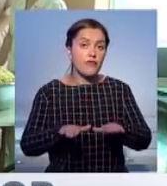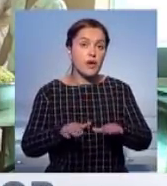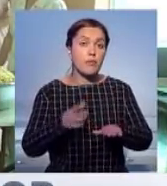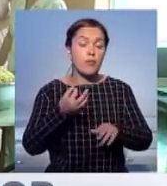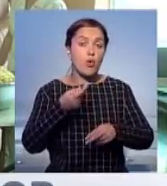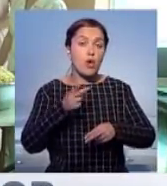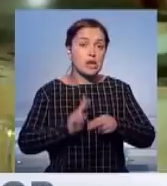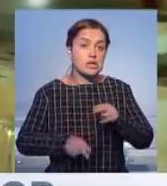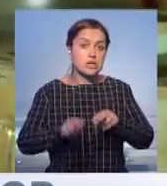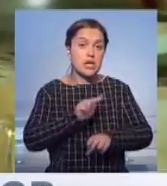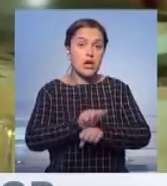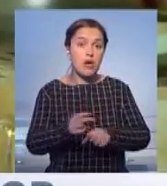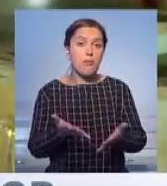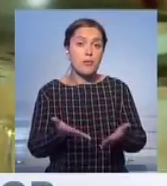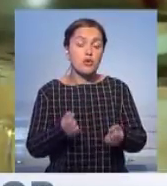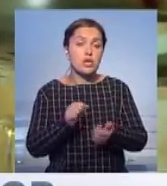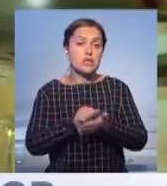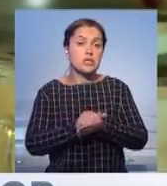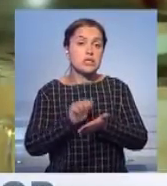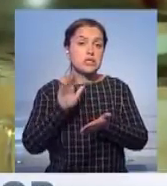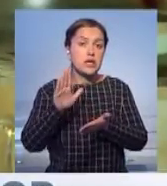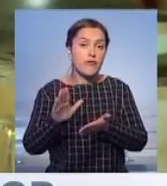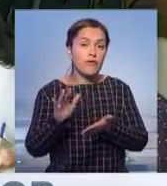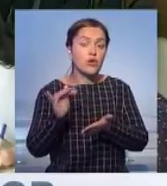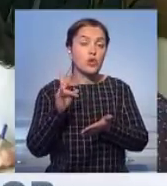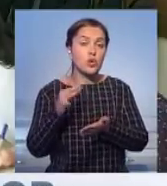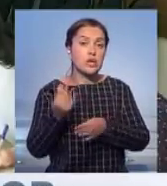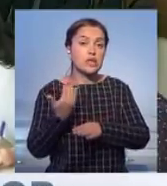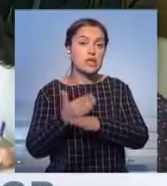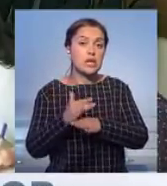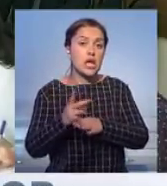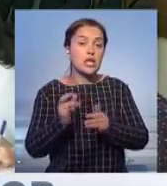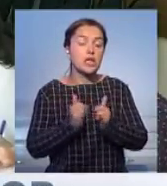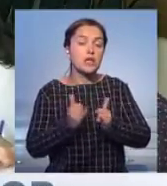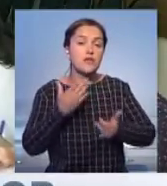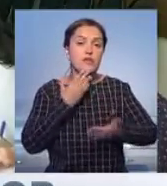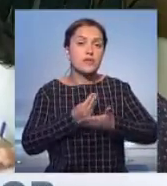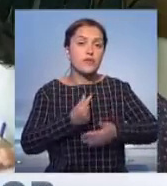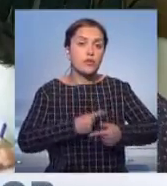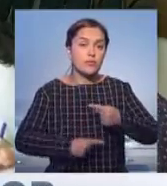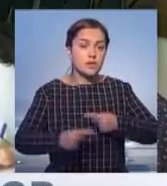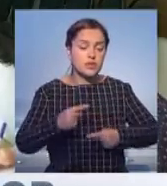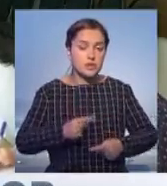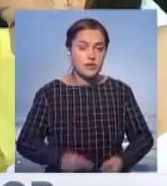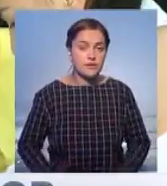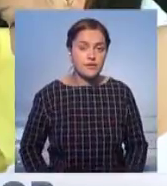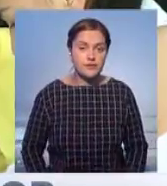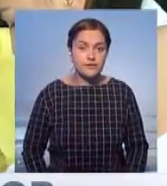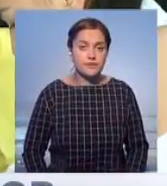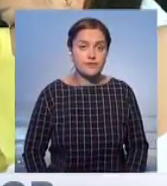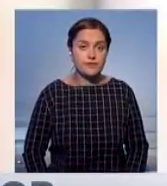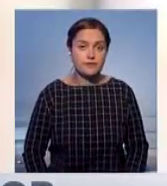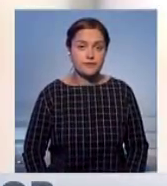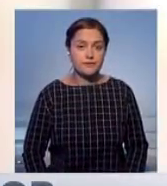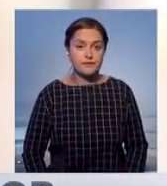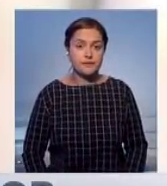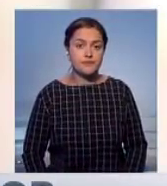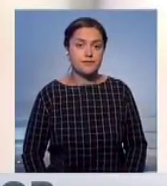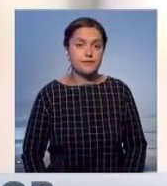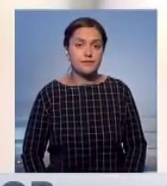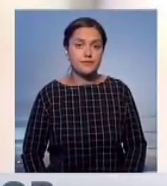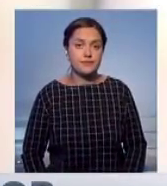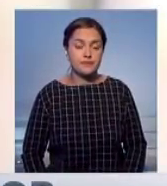по окончании профобучения получат не только сертификаты, но и микрокредиты на развитие своего дела.